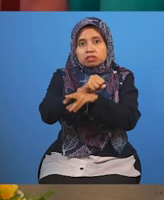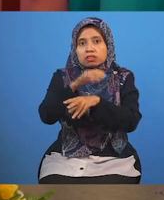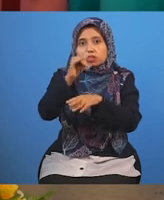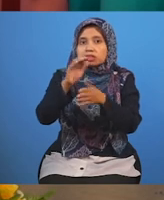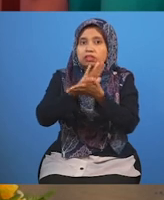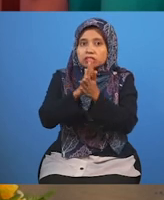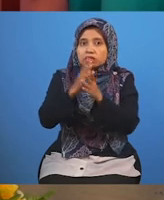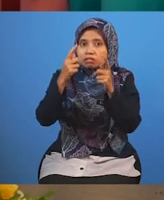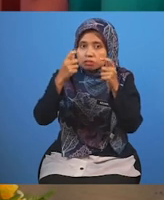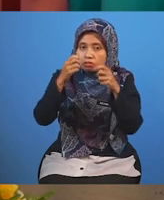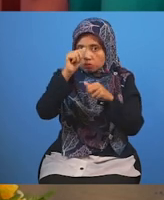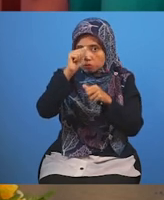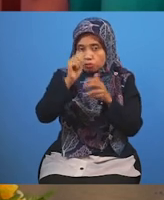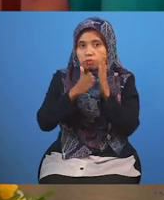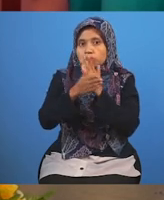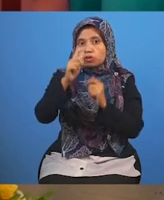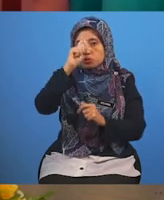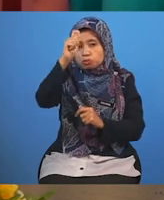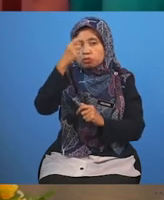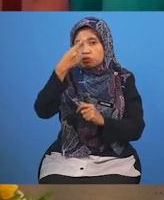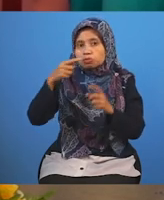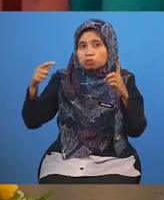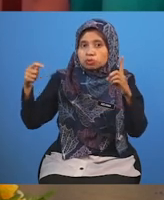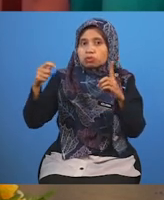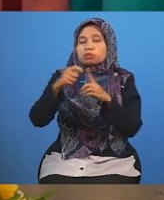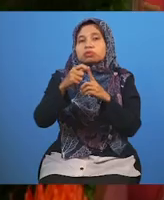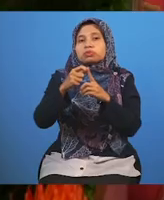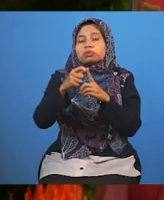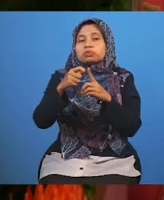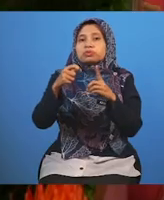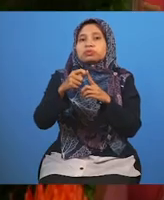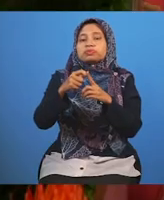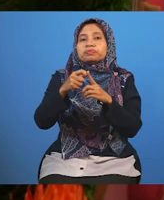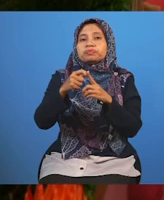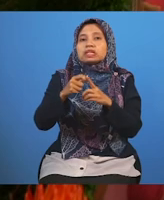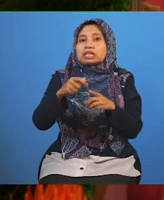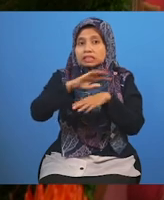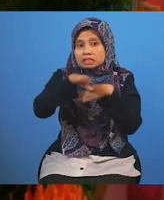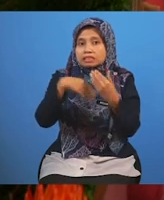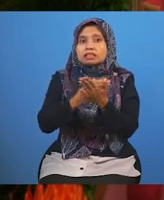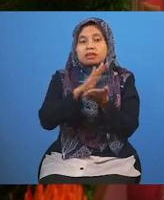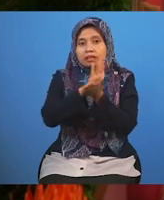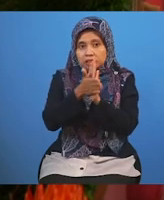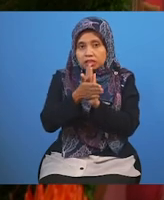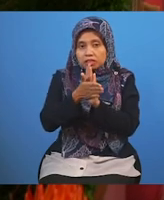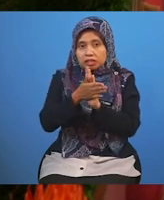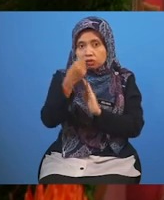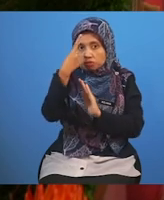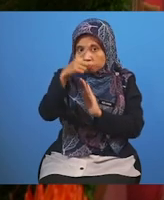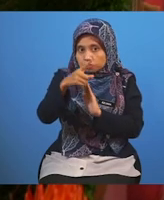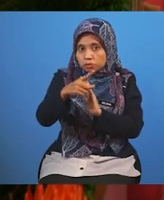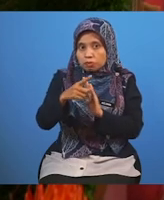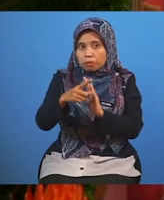dijadikan oleh Allah SWT untuk tujuan tertentu. Semuanya dijadikan Allah SWT